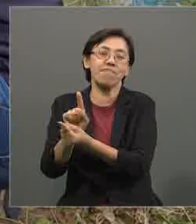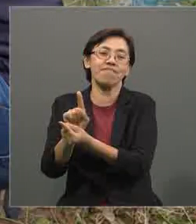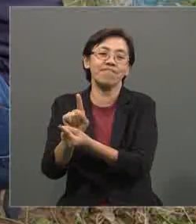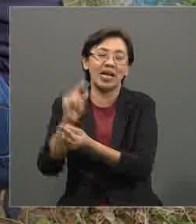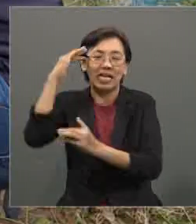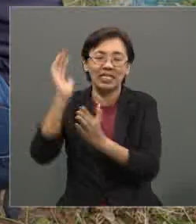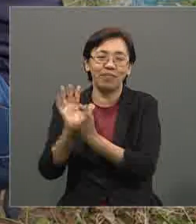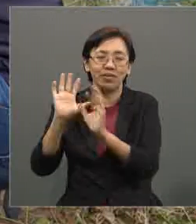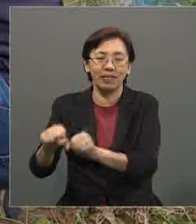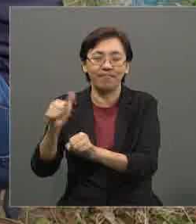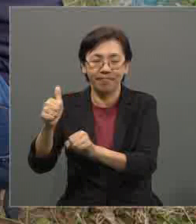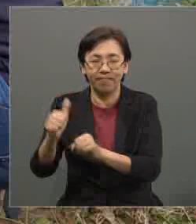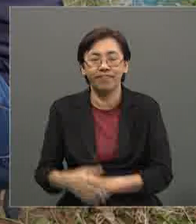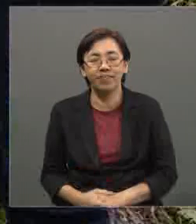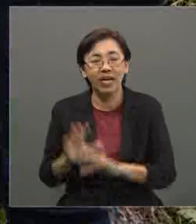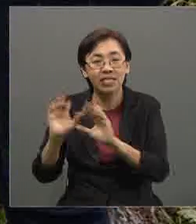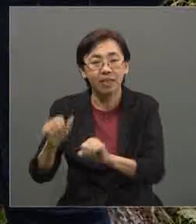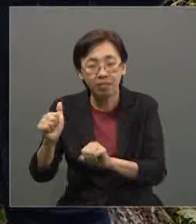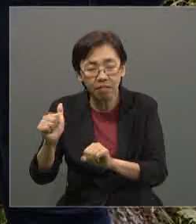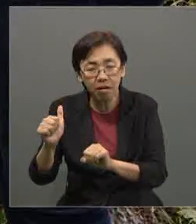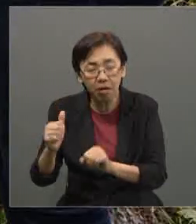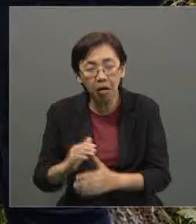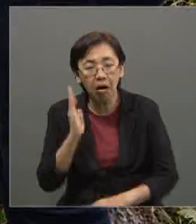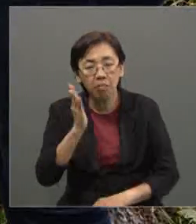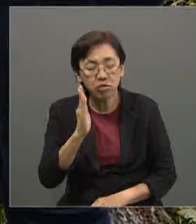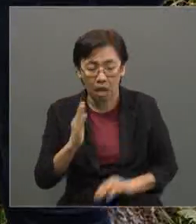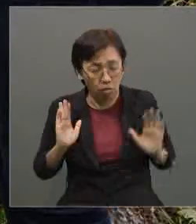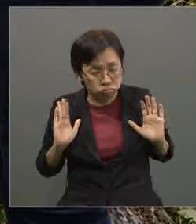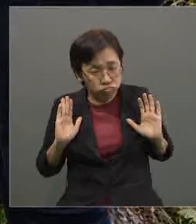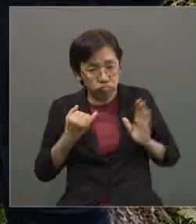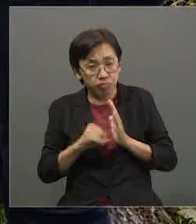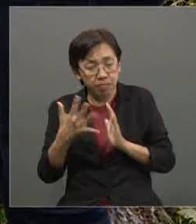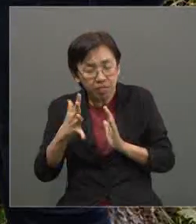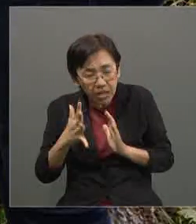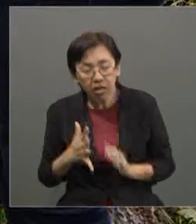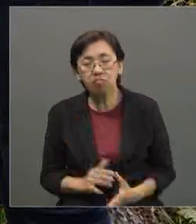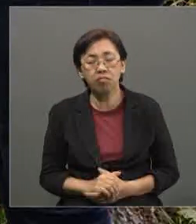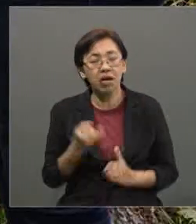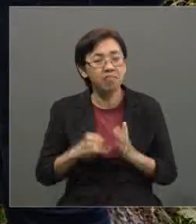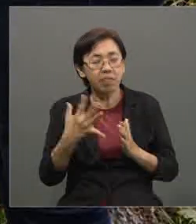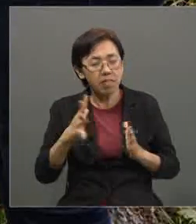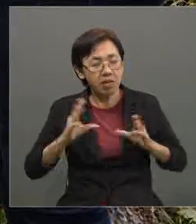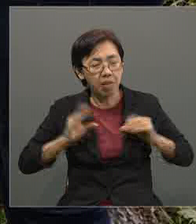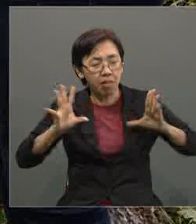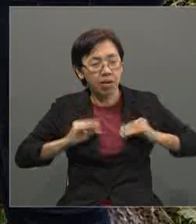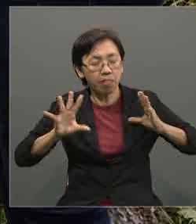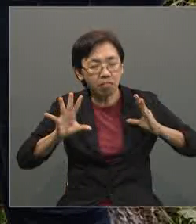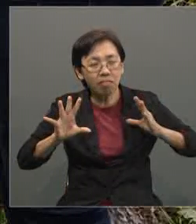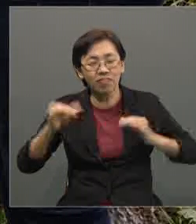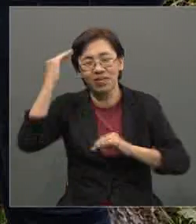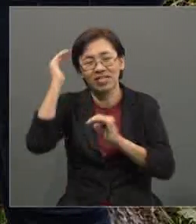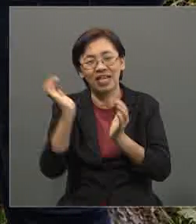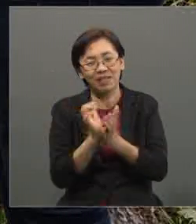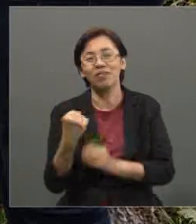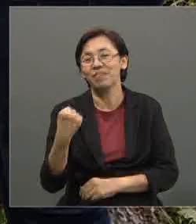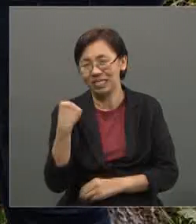สามารถตามจับกุมตัวได้แต่ว่าในชั้นจับกุมเคปฏิเสธนะคะให้การปฏิเสธตลอดข้อกล่าวหาแต่ตำรวจเชื่อ